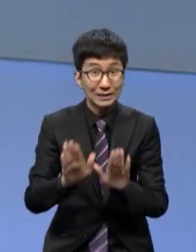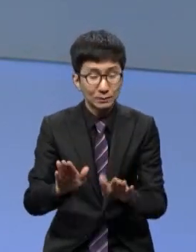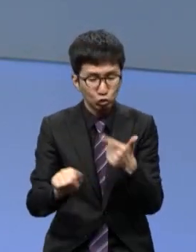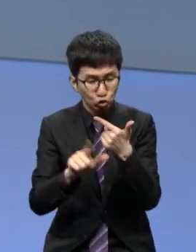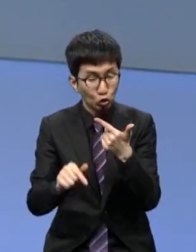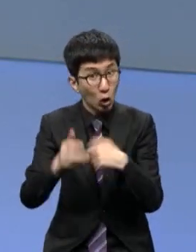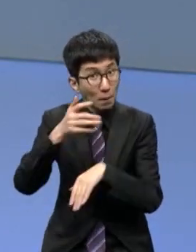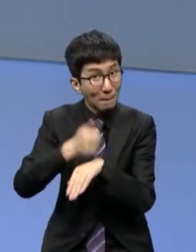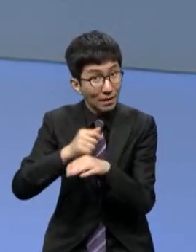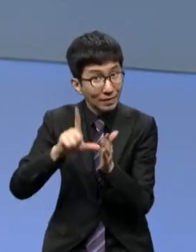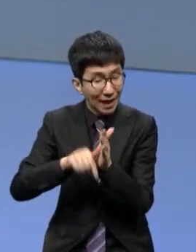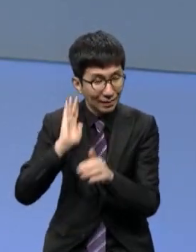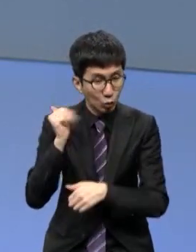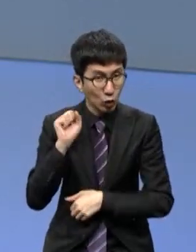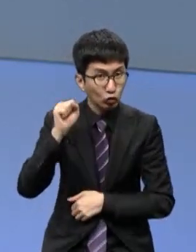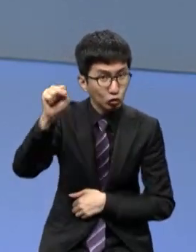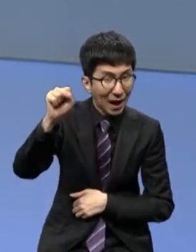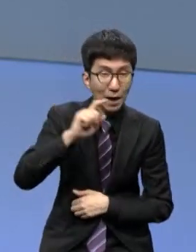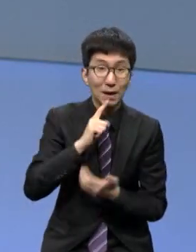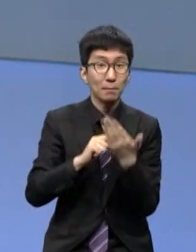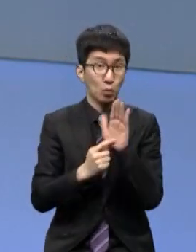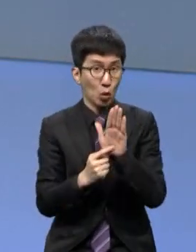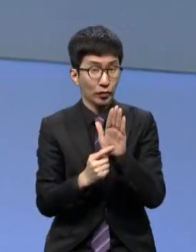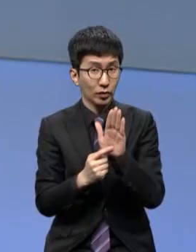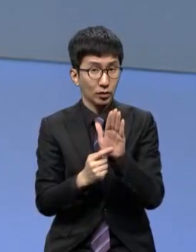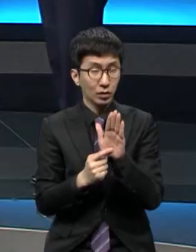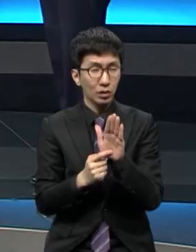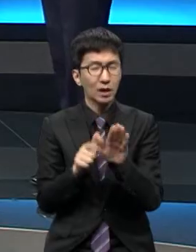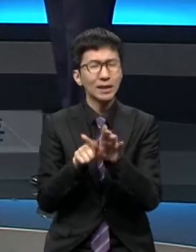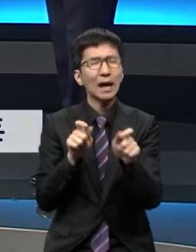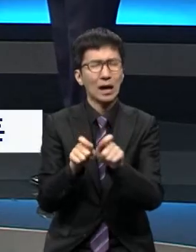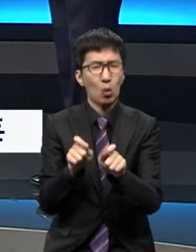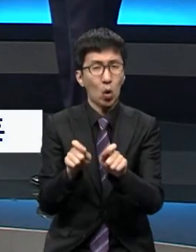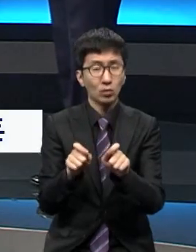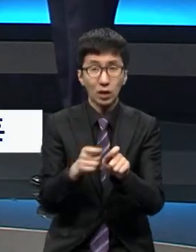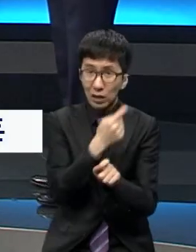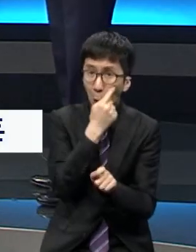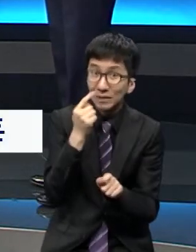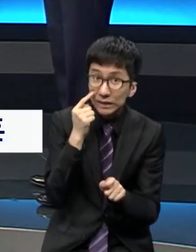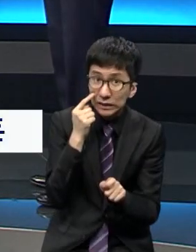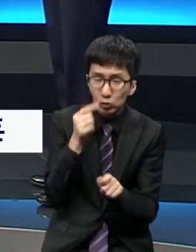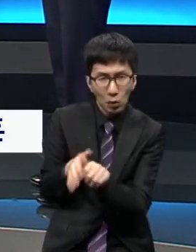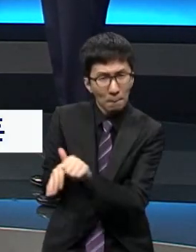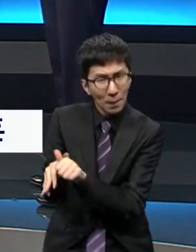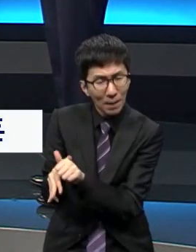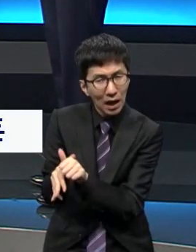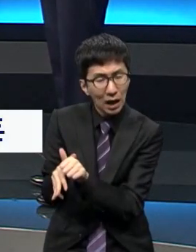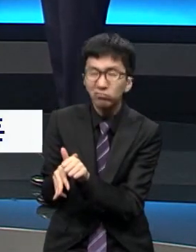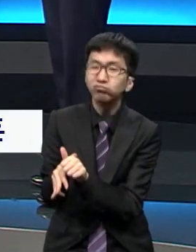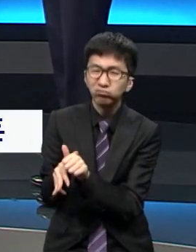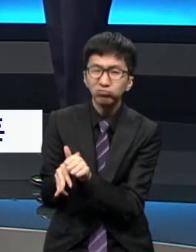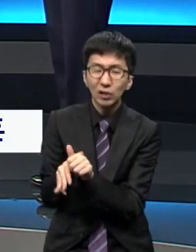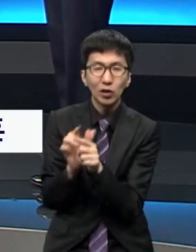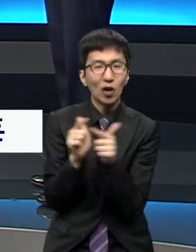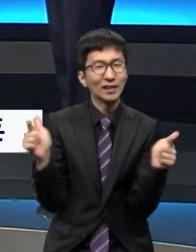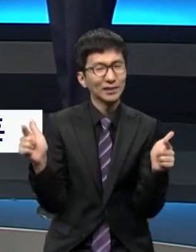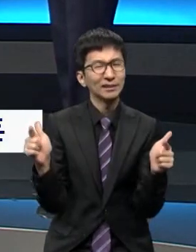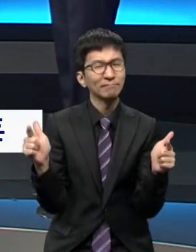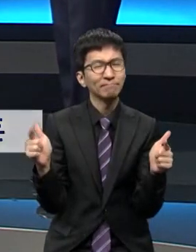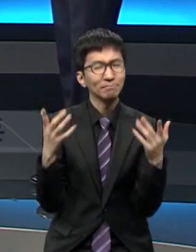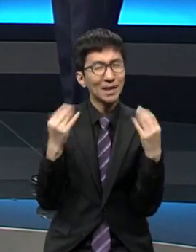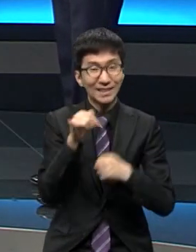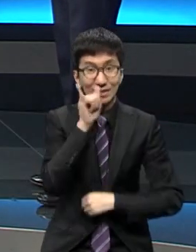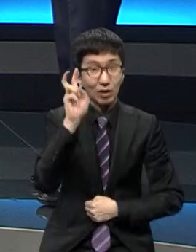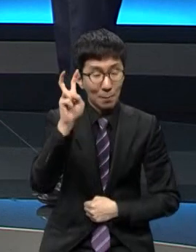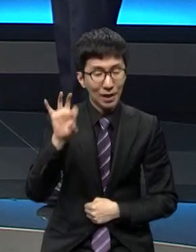도전 을 선언하게 따고 한 상황에서 뭐 검증이 든 네거티브 등이 공세는 더 격해 질 걸로 보이는 상황입니다 이런 상황에서 윤 전